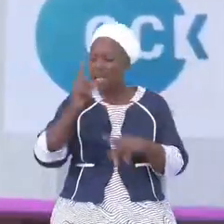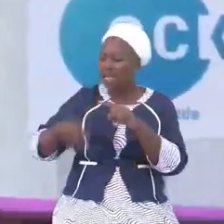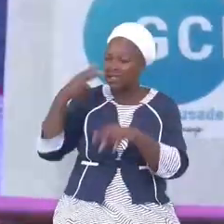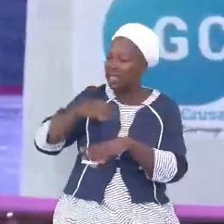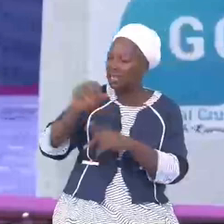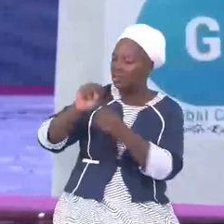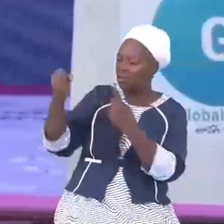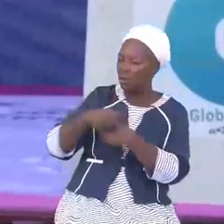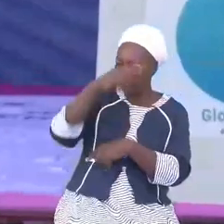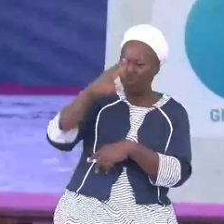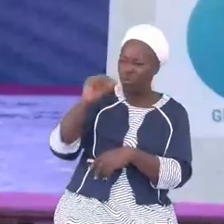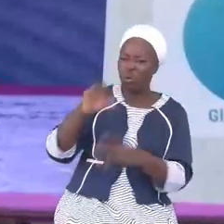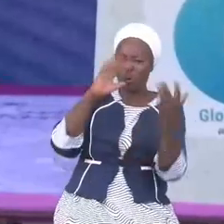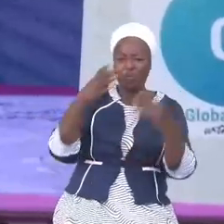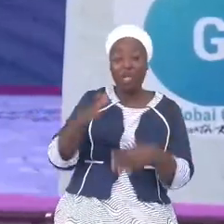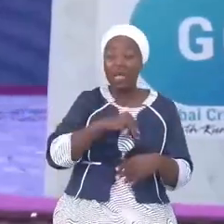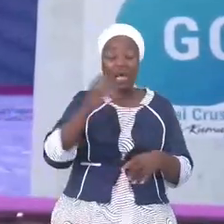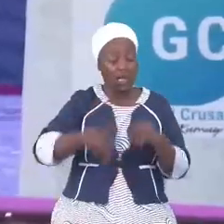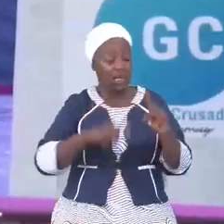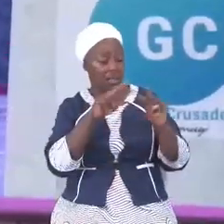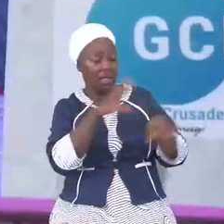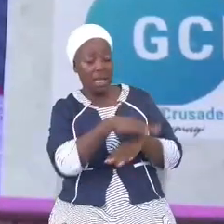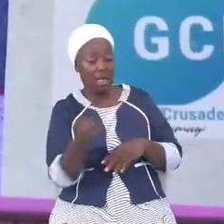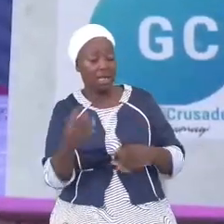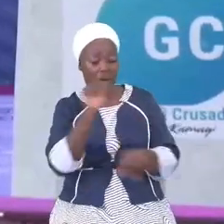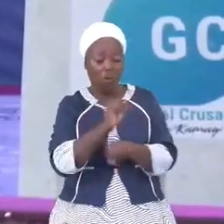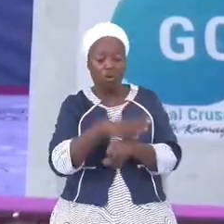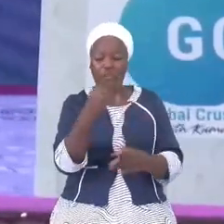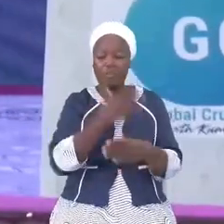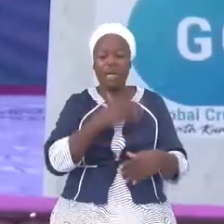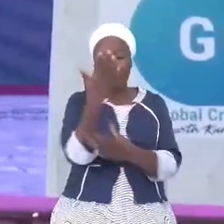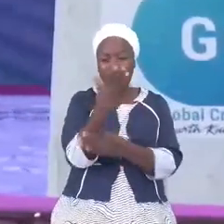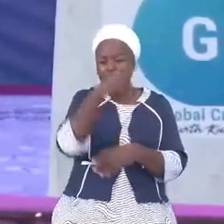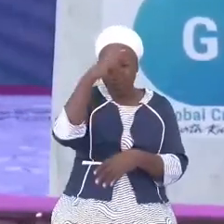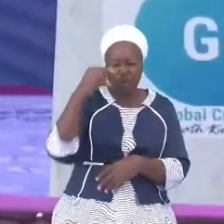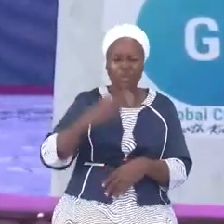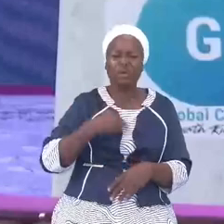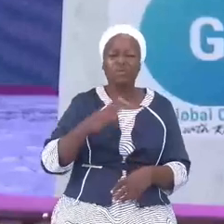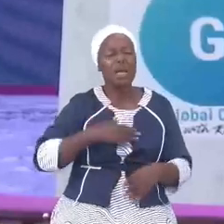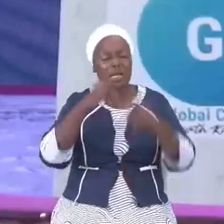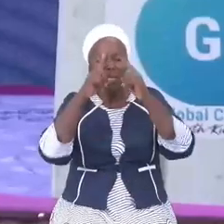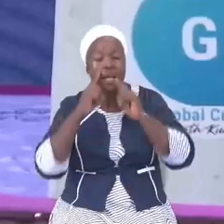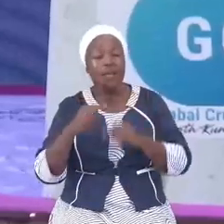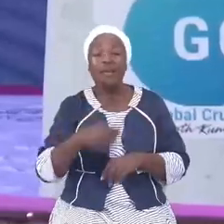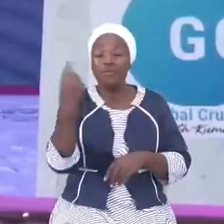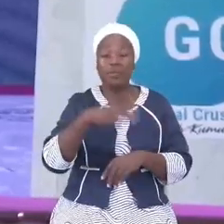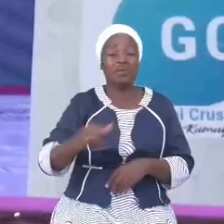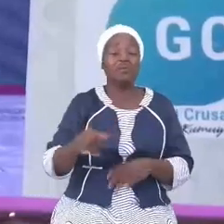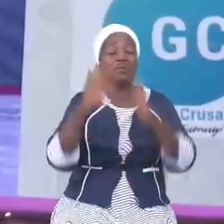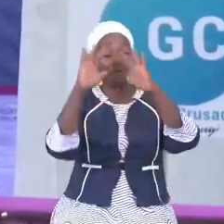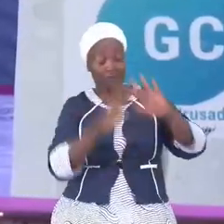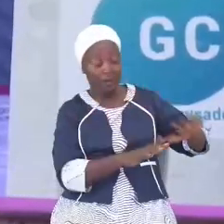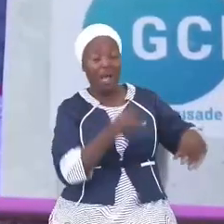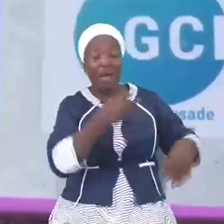d'espoir là-bas. Je ne peux pas regarder les yeux de mes mains. Mes larmes qui coulent à jamais et mon zèle